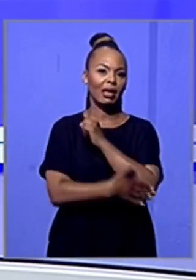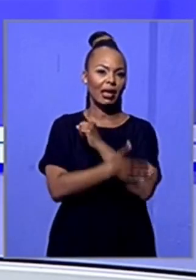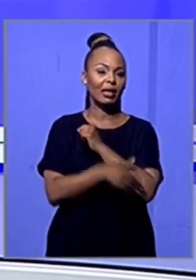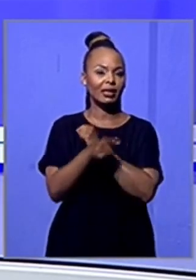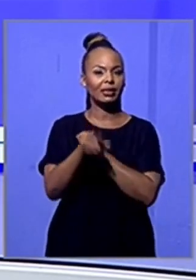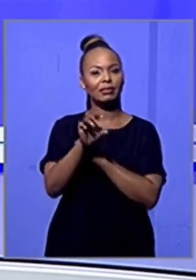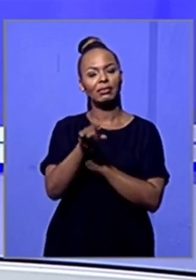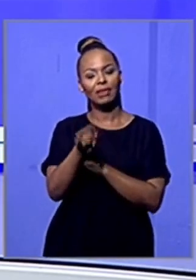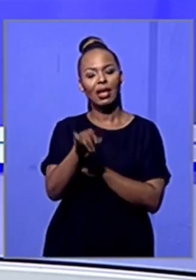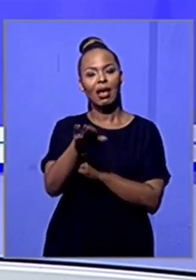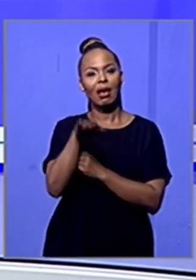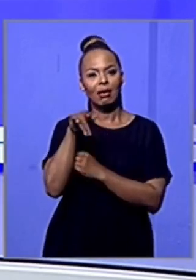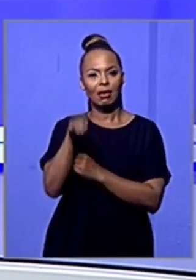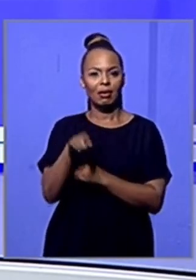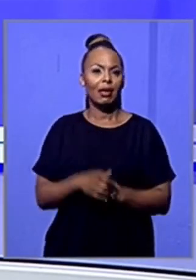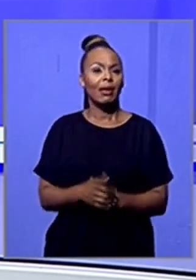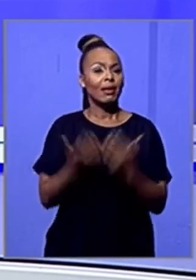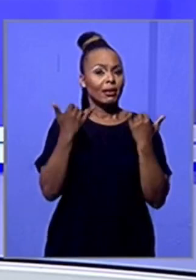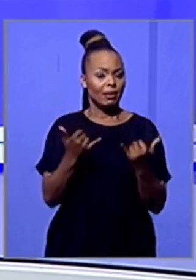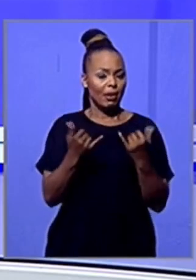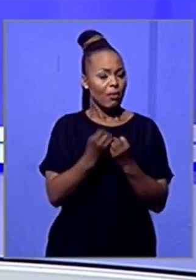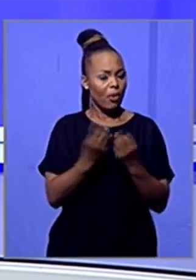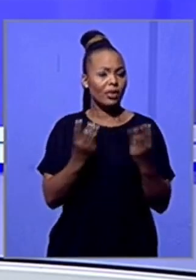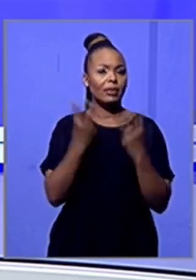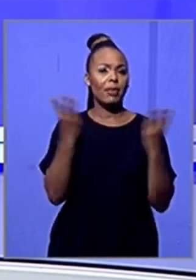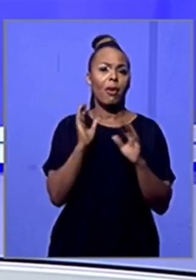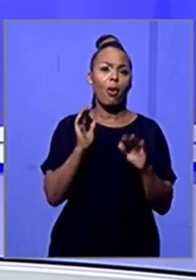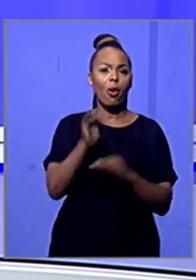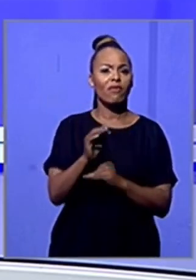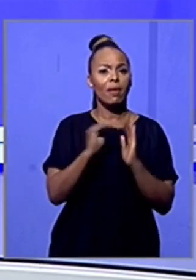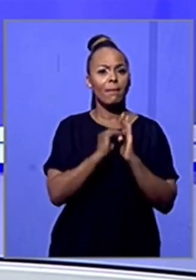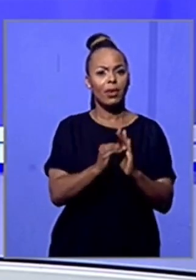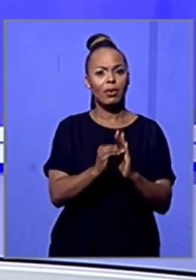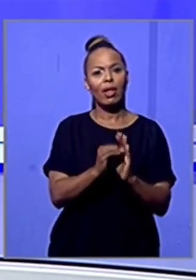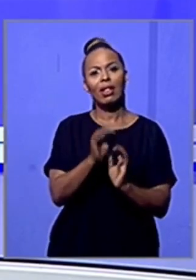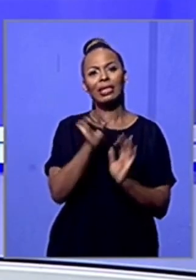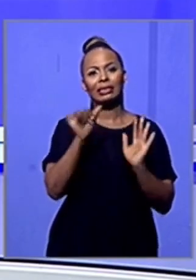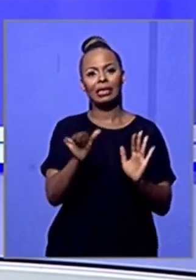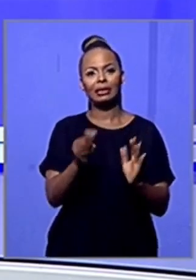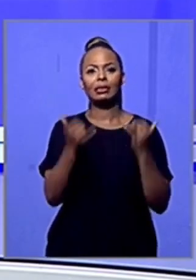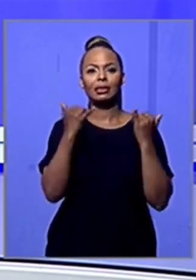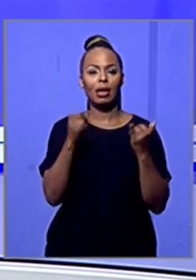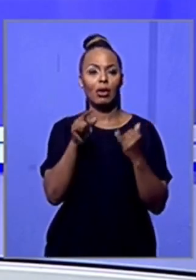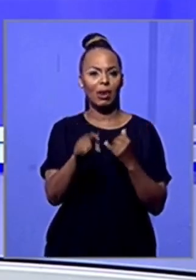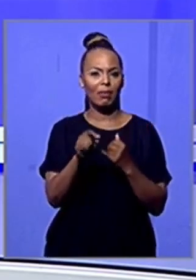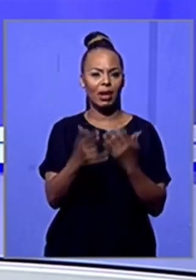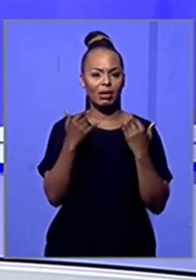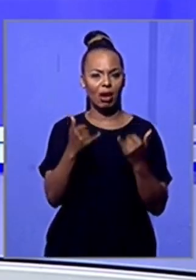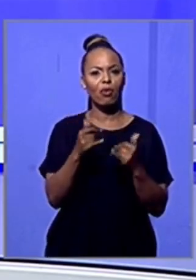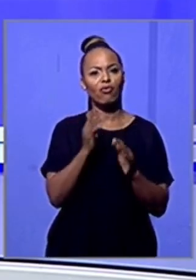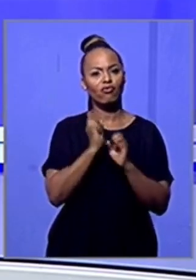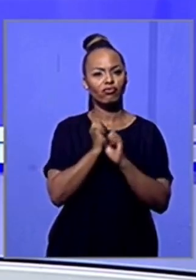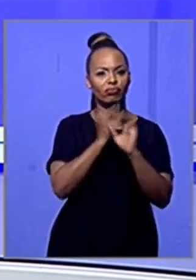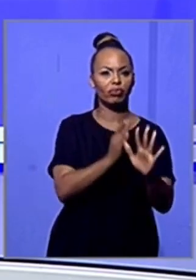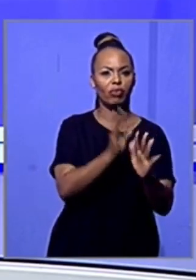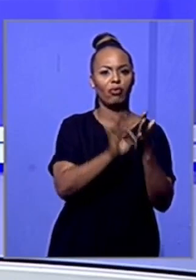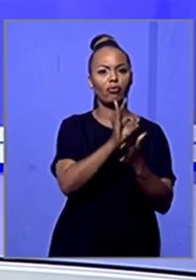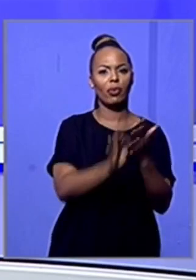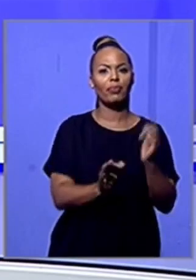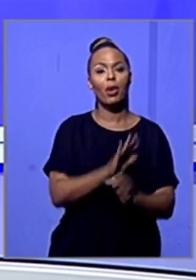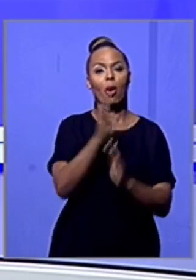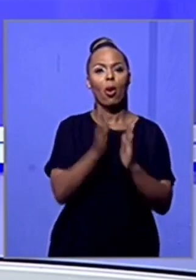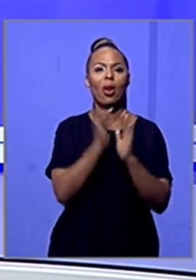borwa jwa Afrika. Baagi ba feta dimilione di le 6 ba siametse go ka vouta ke bontlhopheng ba le